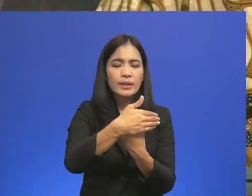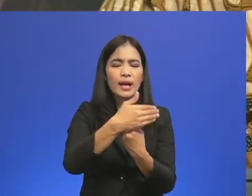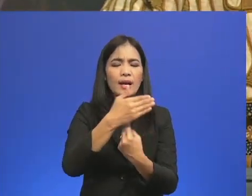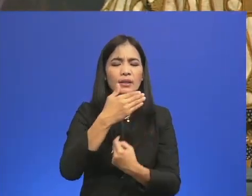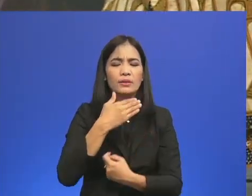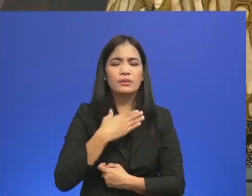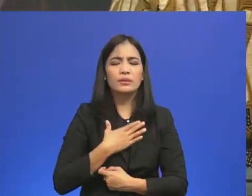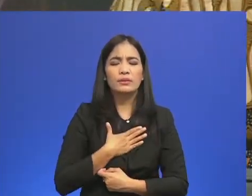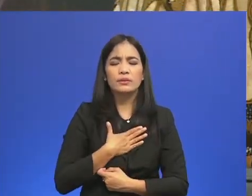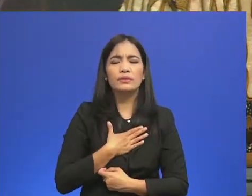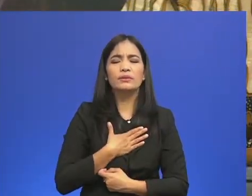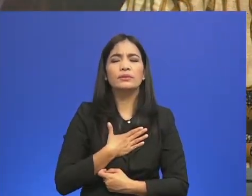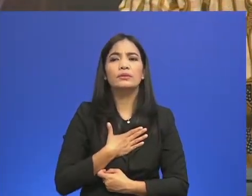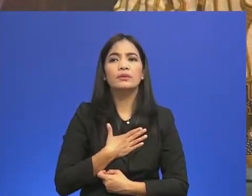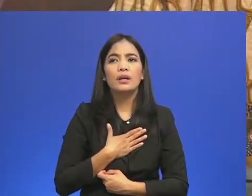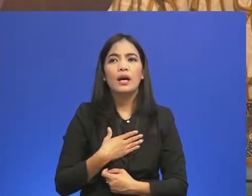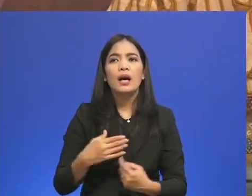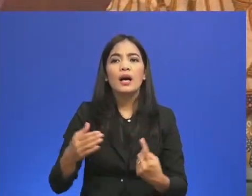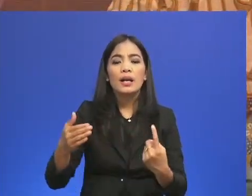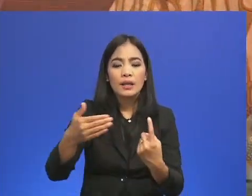Lindungi aku,